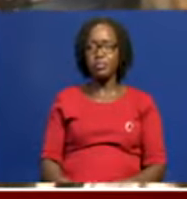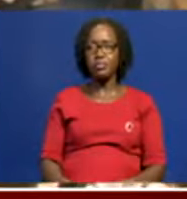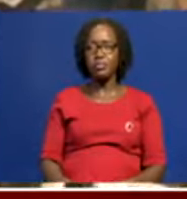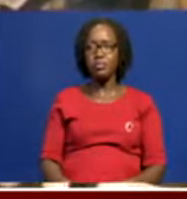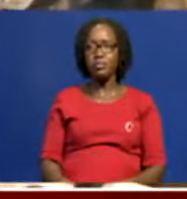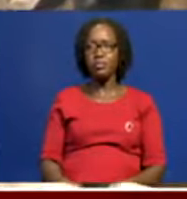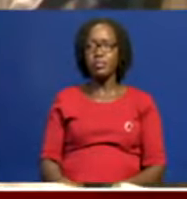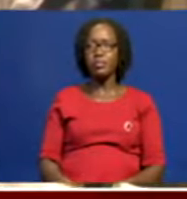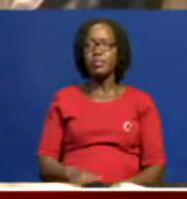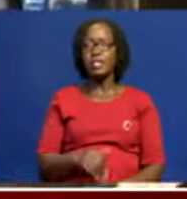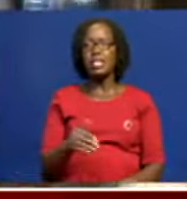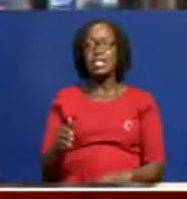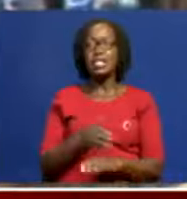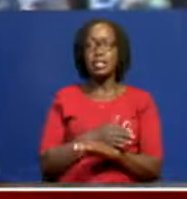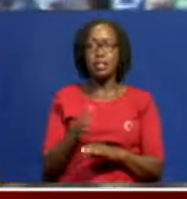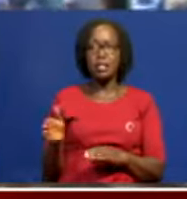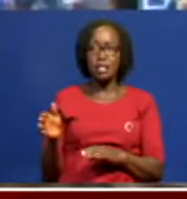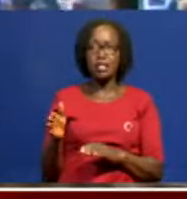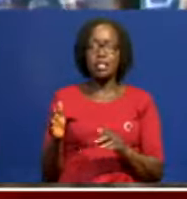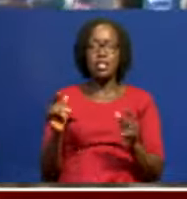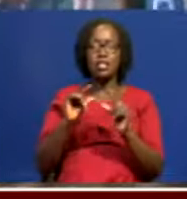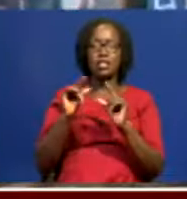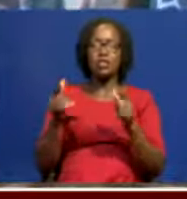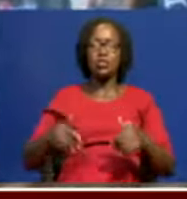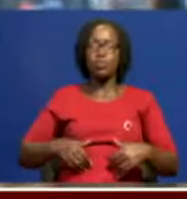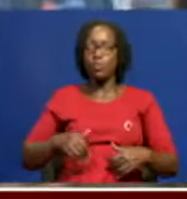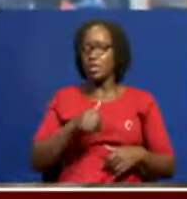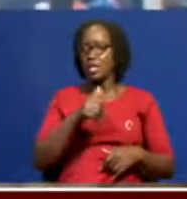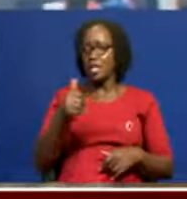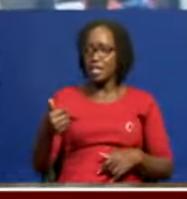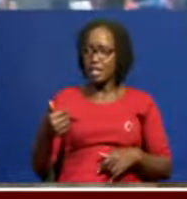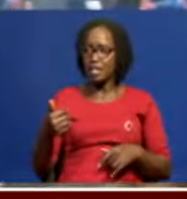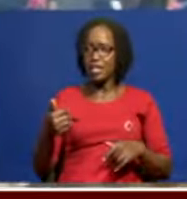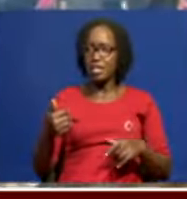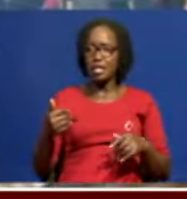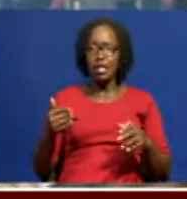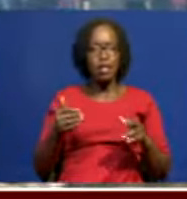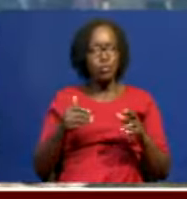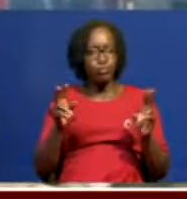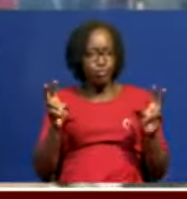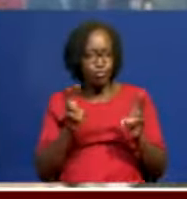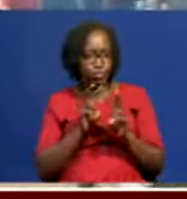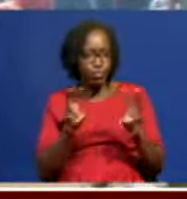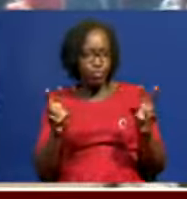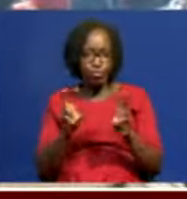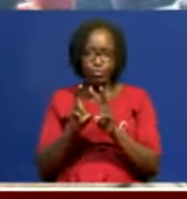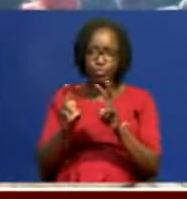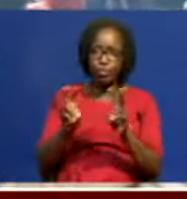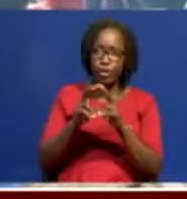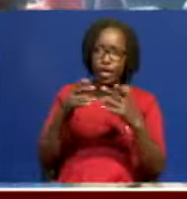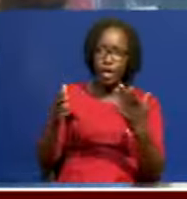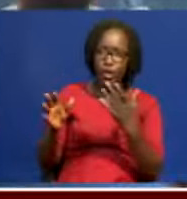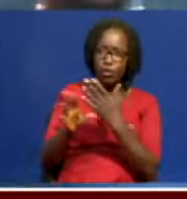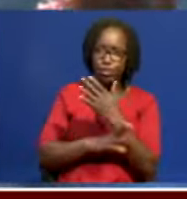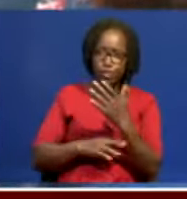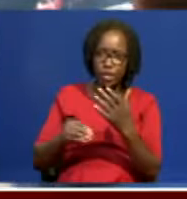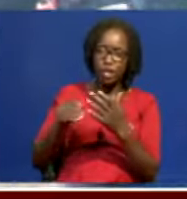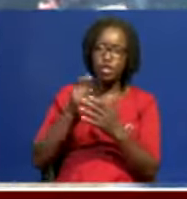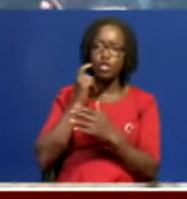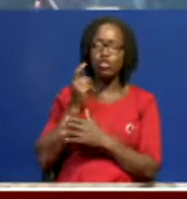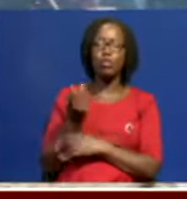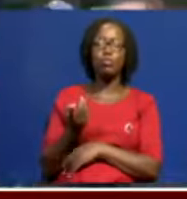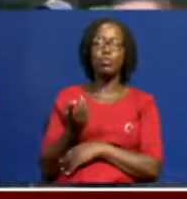huku wengine wakadiria hasara, kundi la vijana kwa upande mwingine lilikuwa katika pilika za kutafuta mbinu za kuingia kwenye maduka